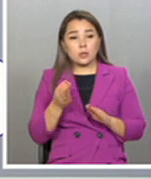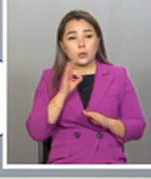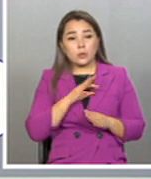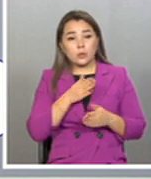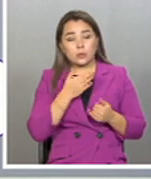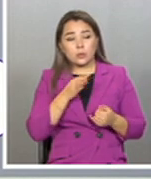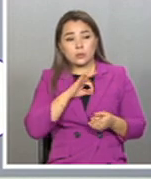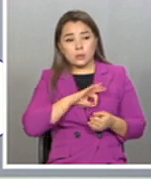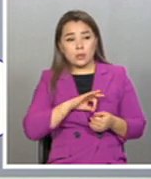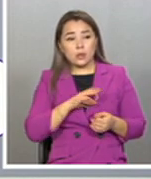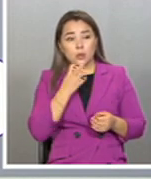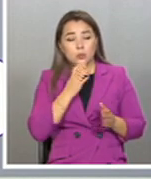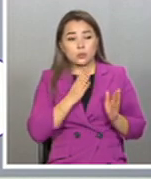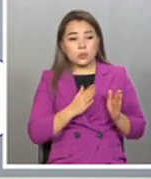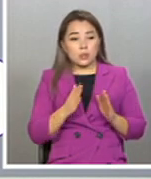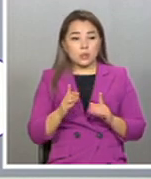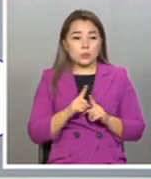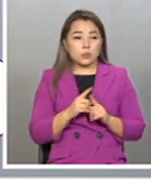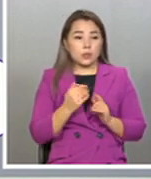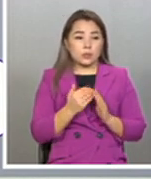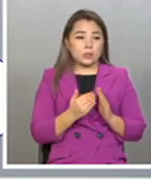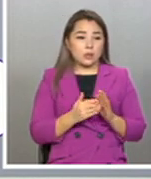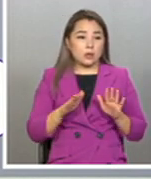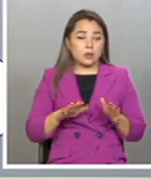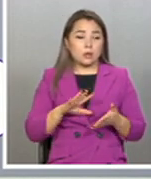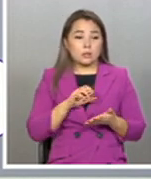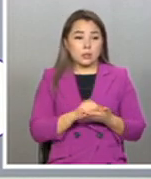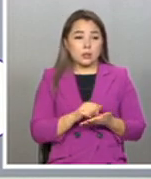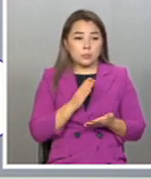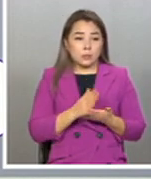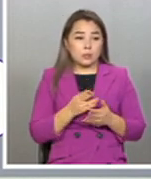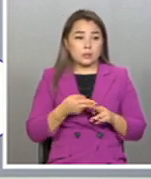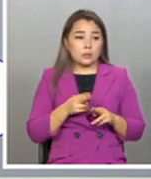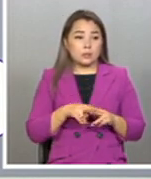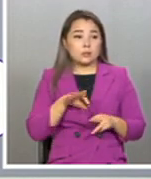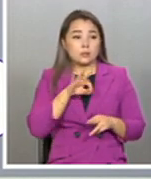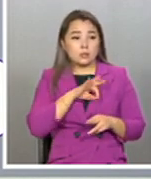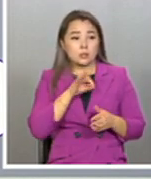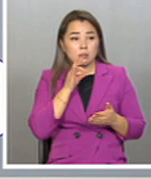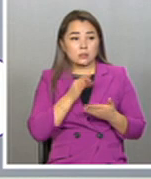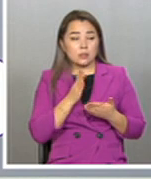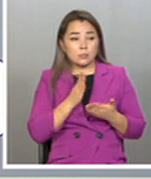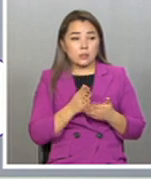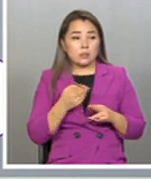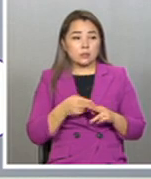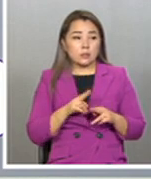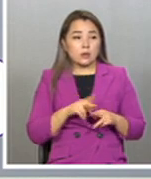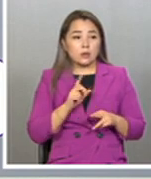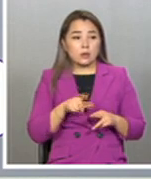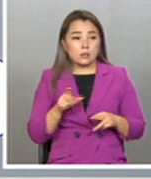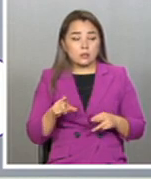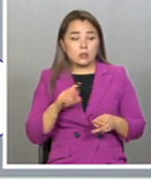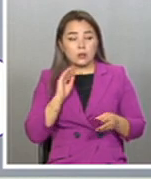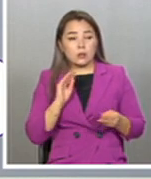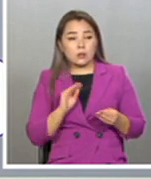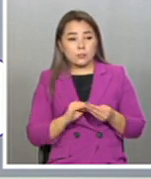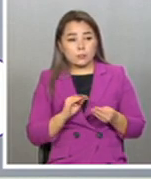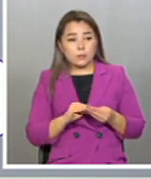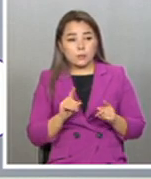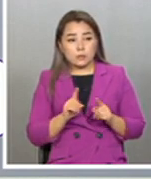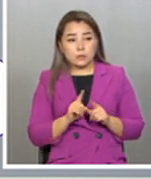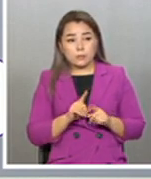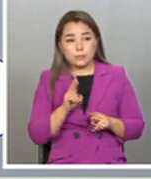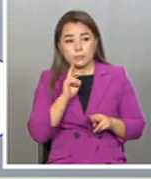жылу реттеу жүйесінің шиелісі орын алмаса, ол тиімді болып табылады. Ал адамның қалыпты жылулық күйі бұзылса,